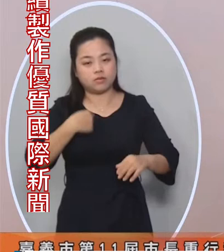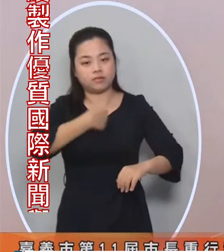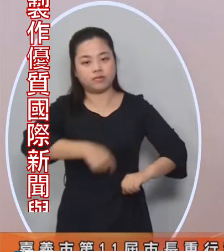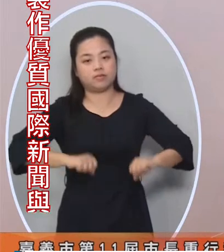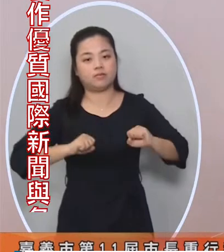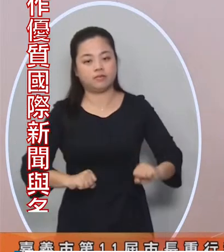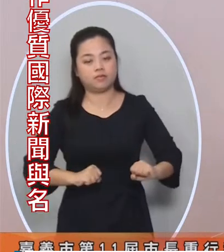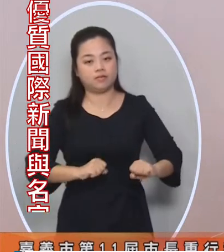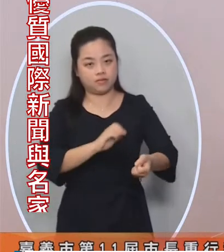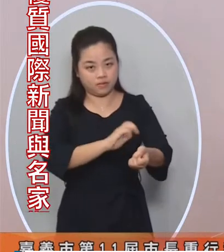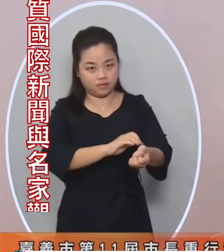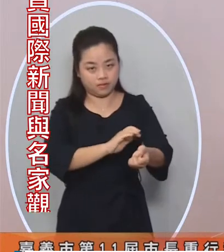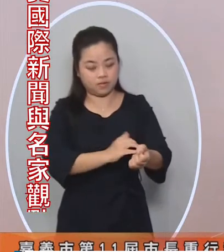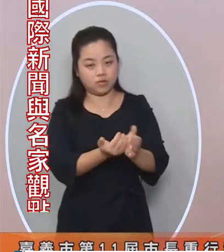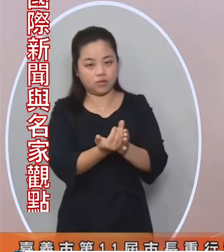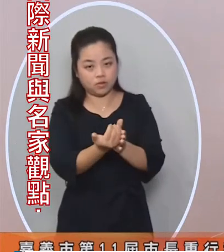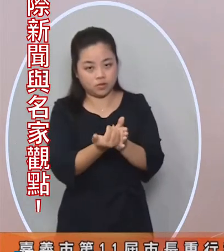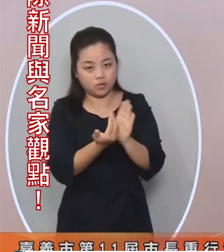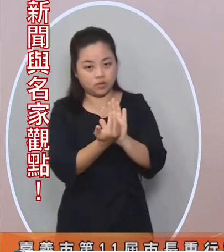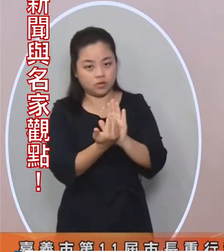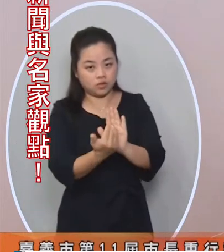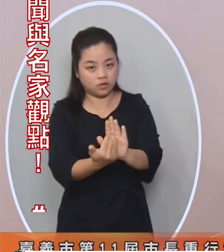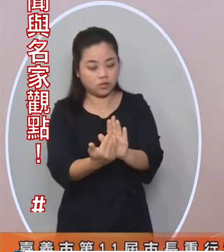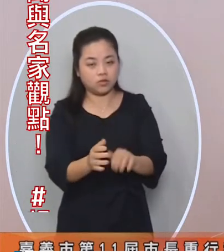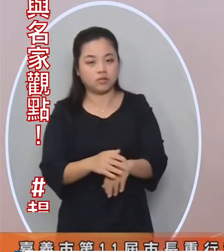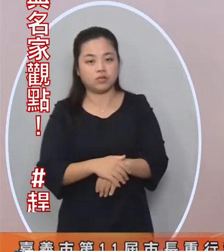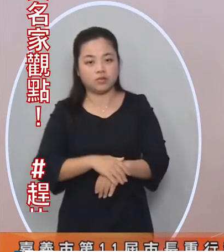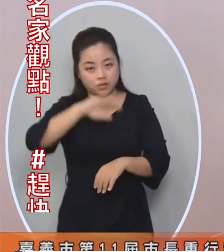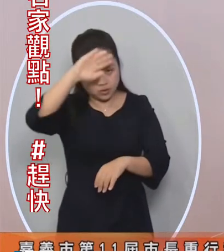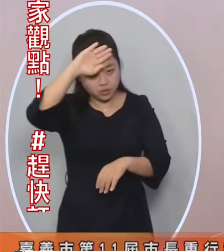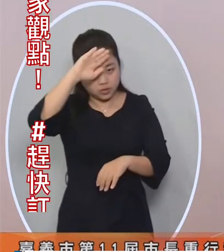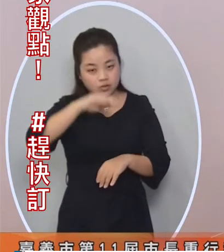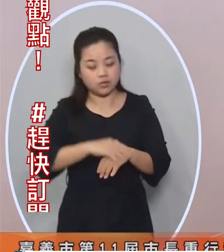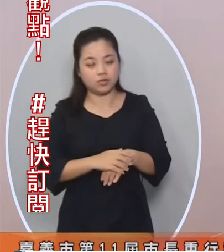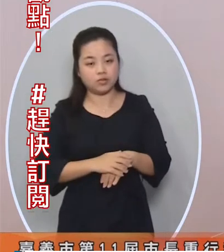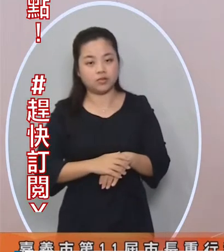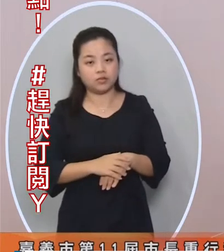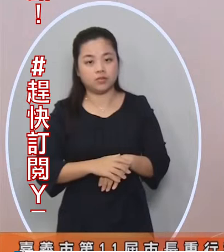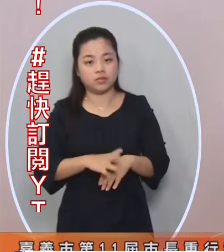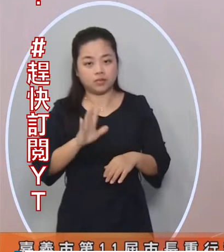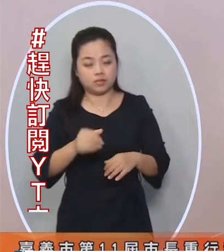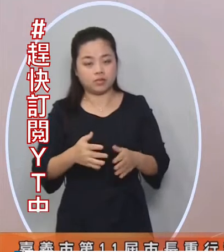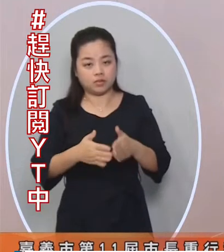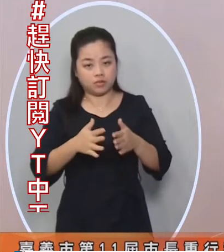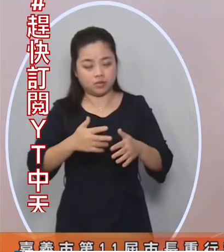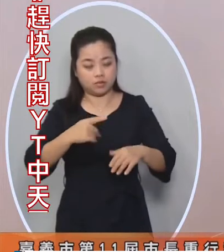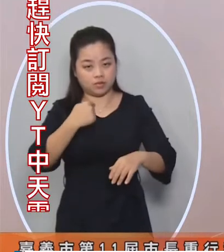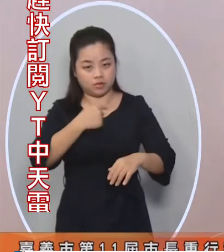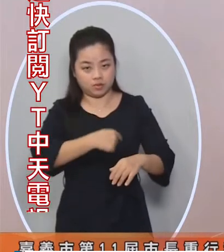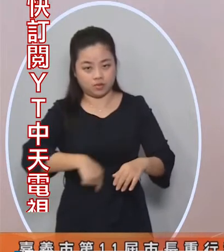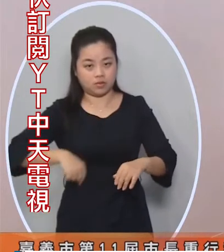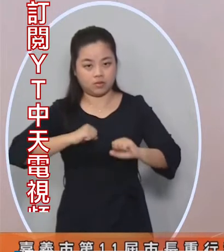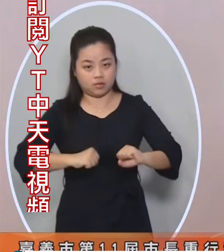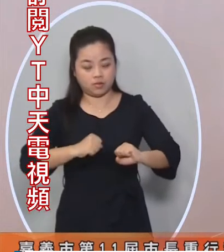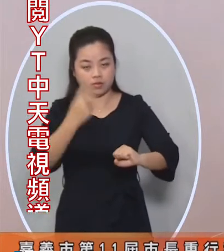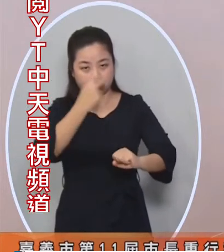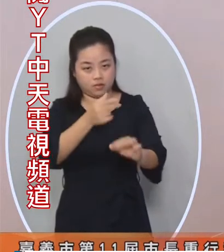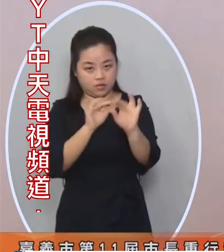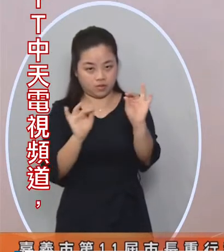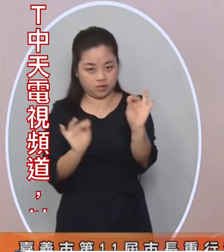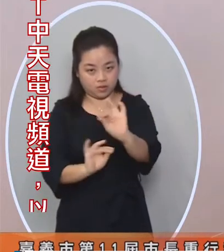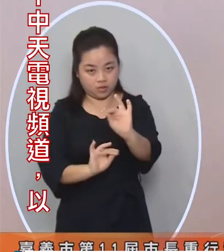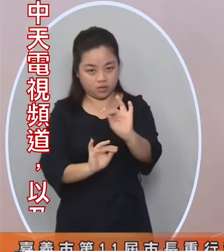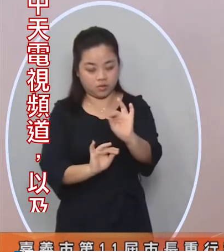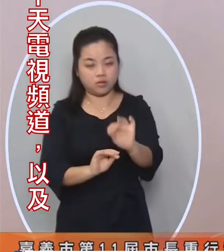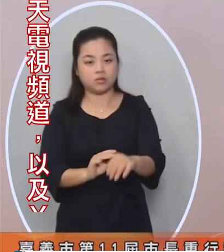老人医学、预防医学的角度来看，都必须要有事先完整的健康检查，他才知道从